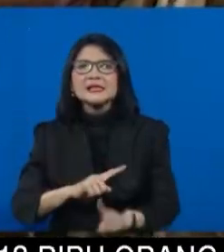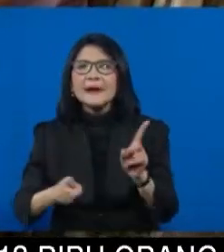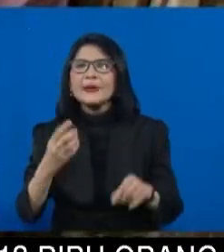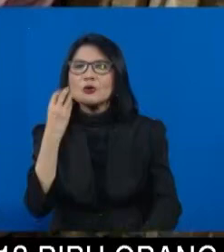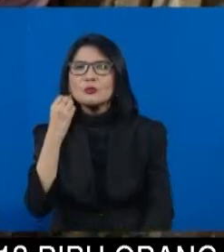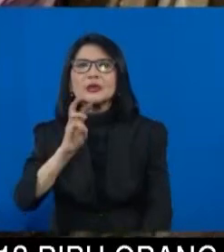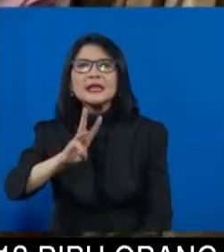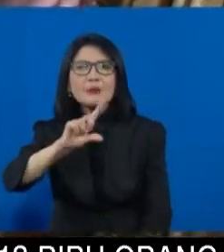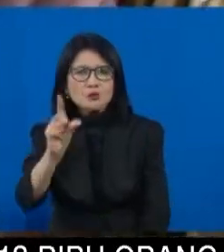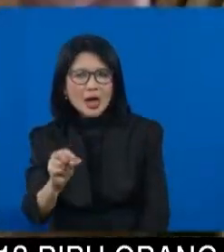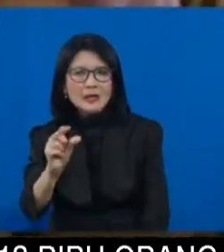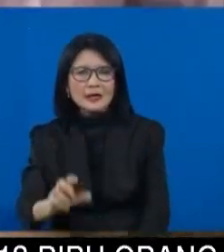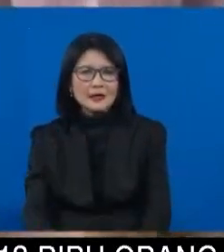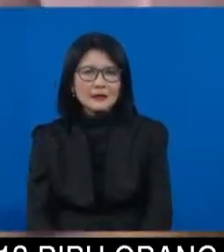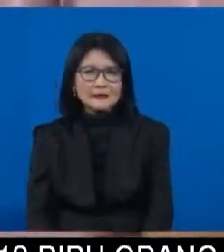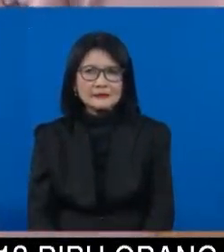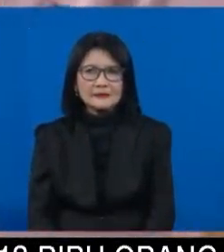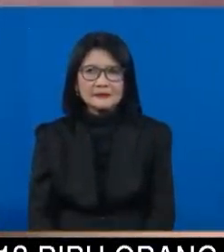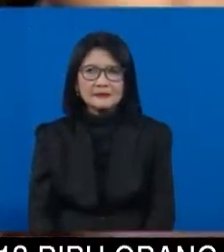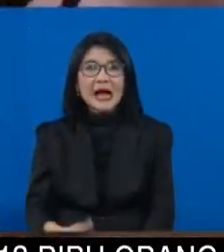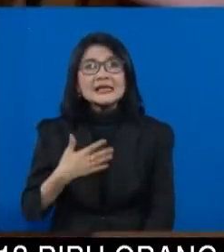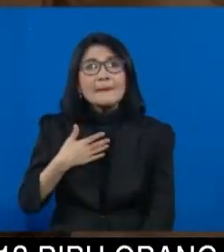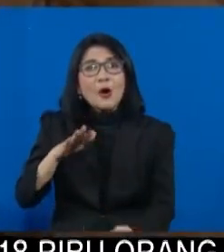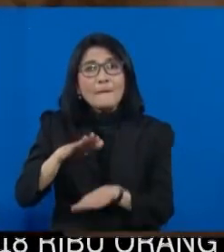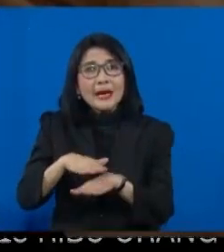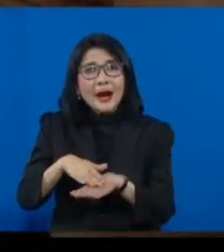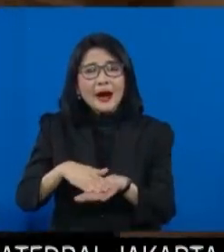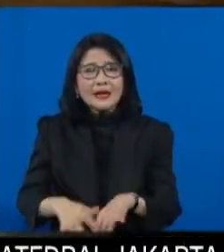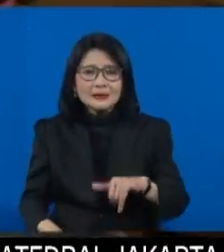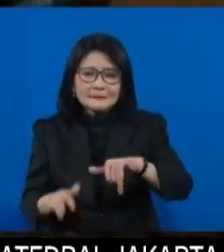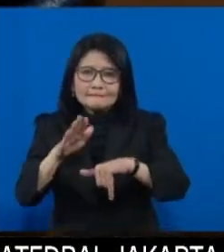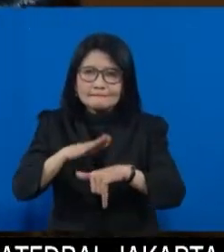bulan. Ini boleh pegang ya, Bu? Iya.